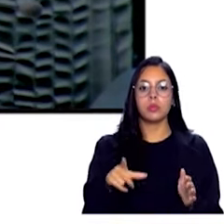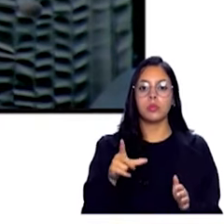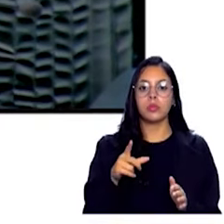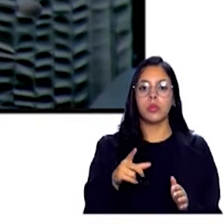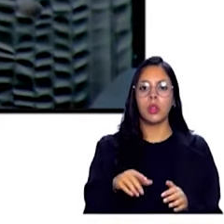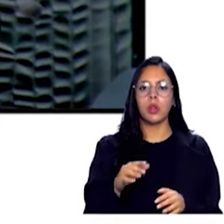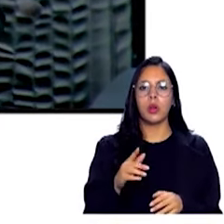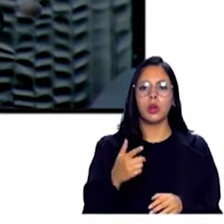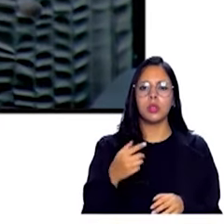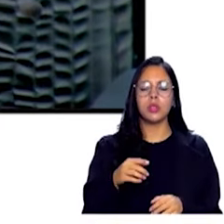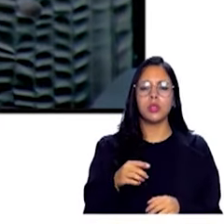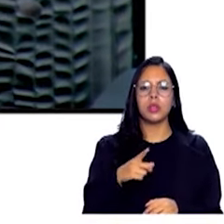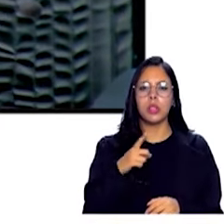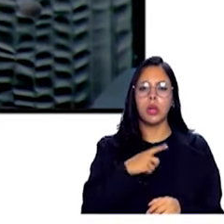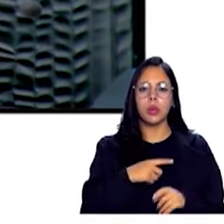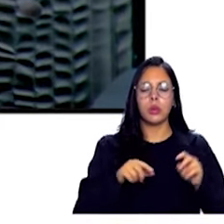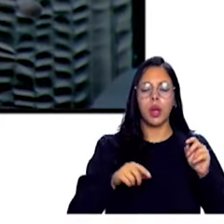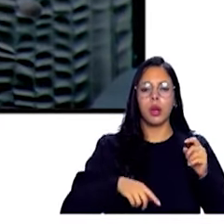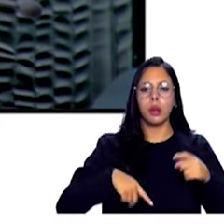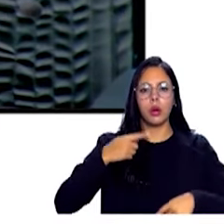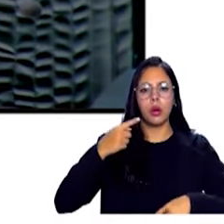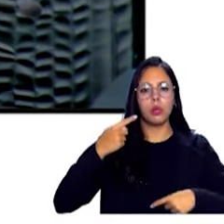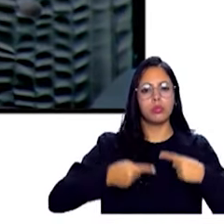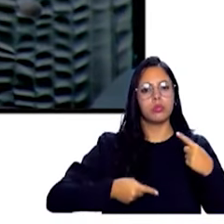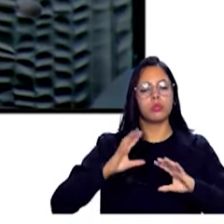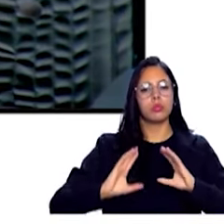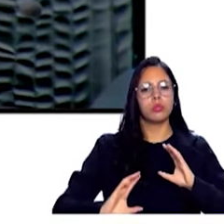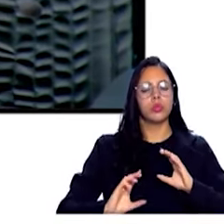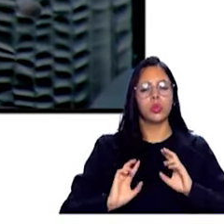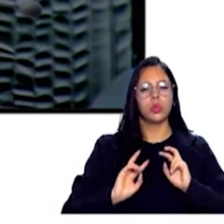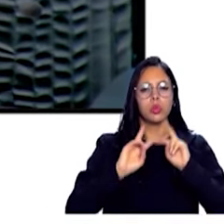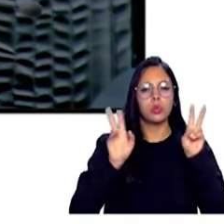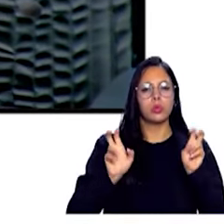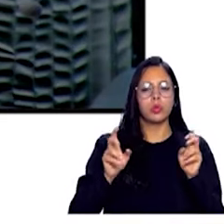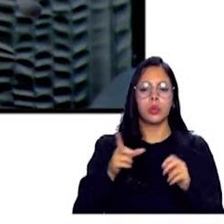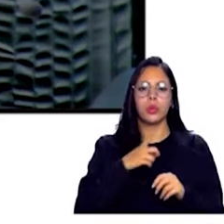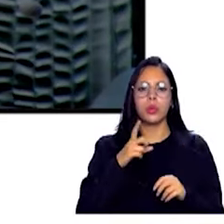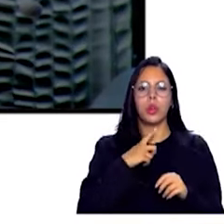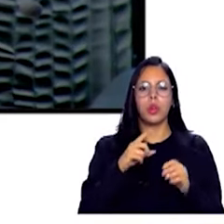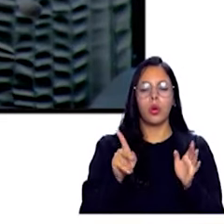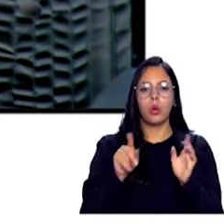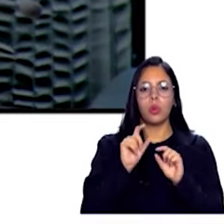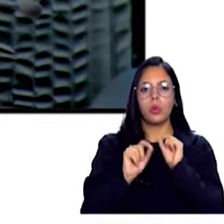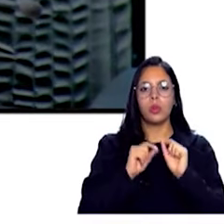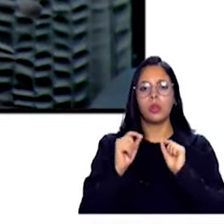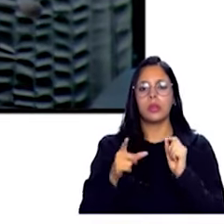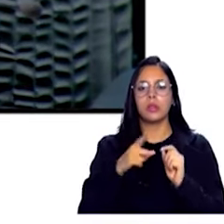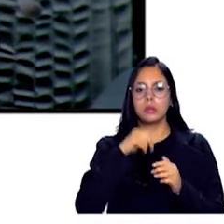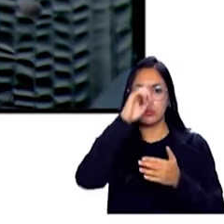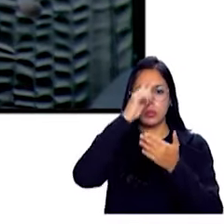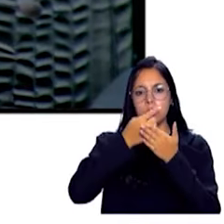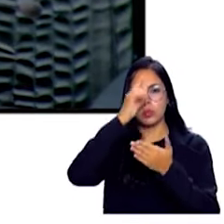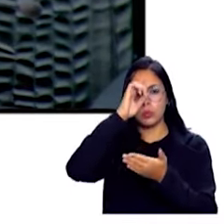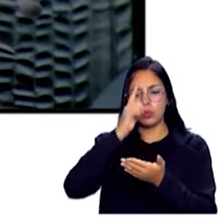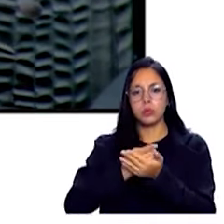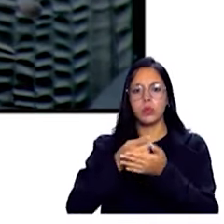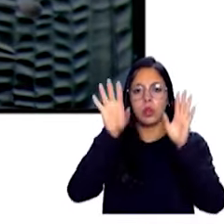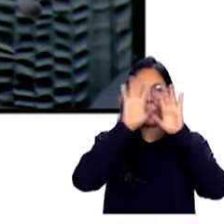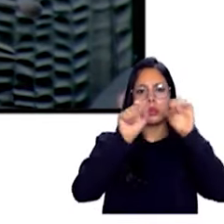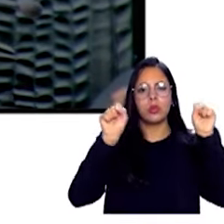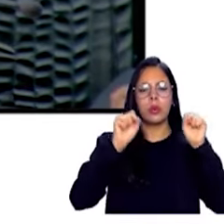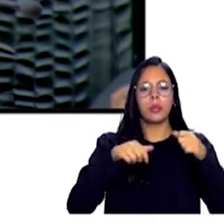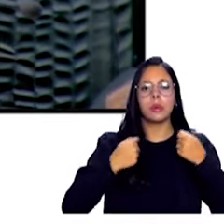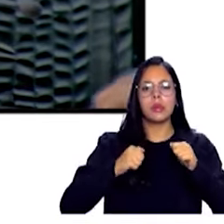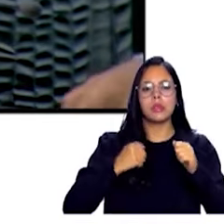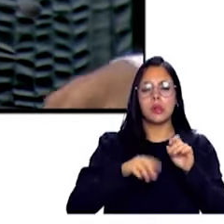question de savoir si Pour renforcer l'autorité des arrêts de la cour de cassation Il fallait abandonner la régle